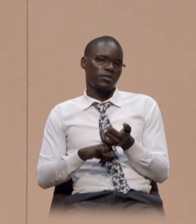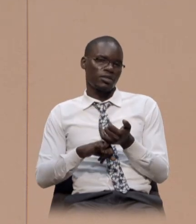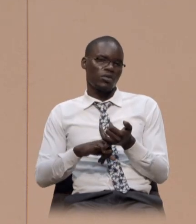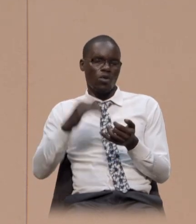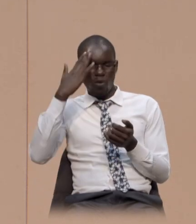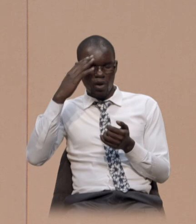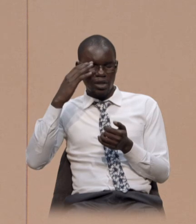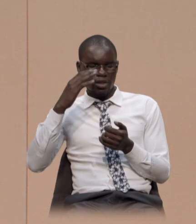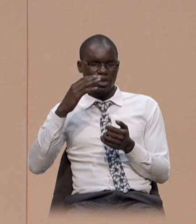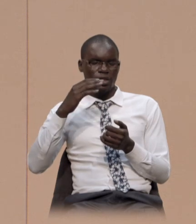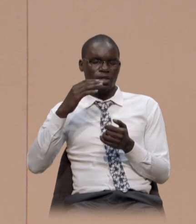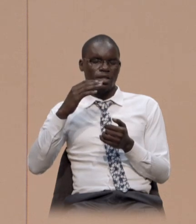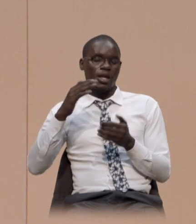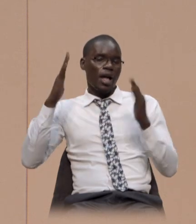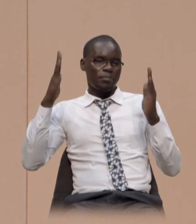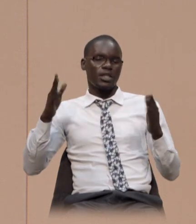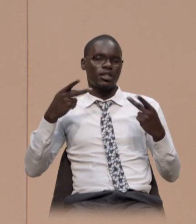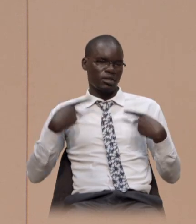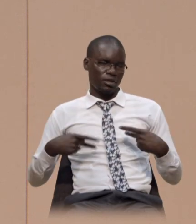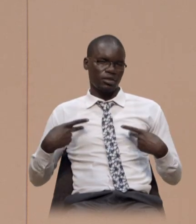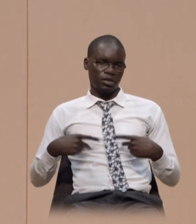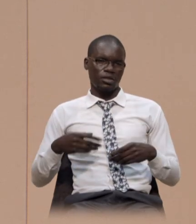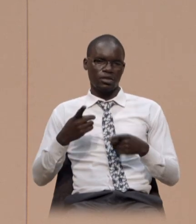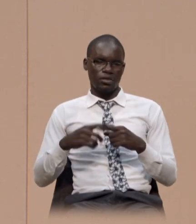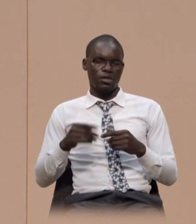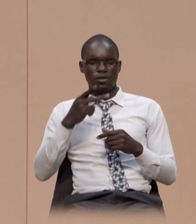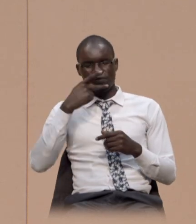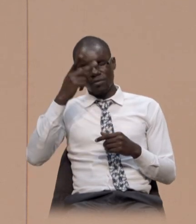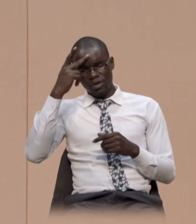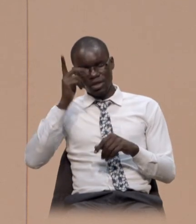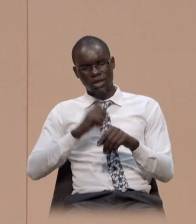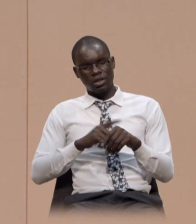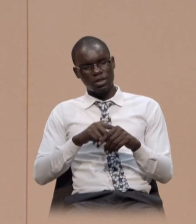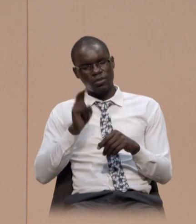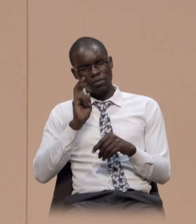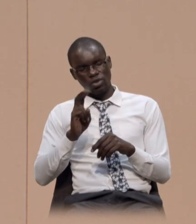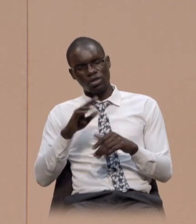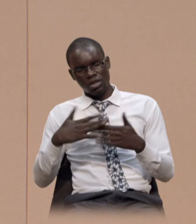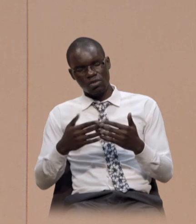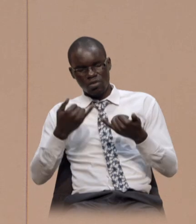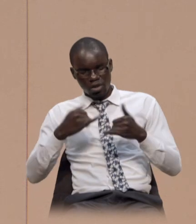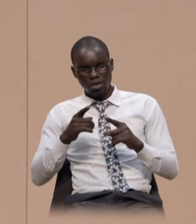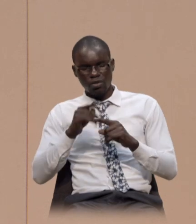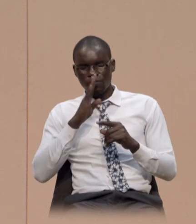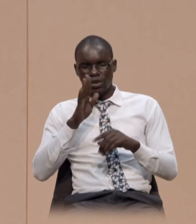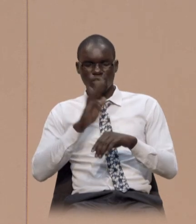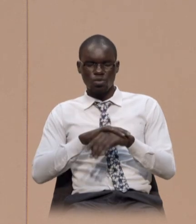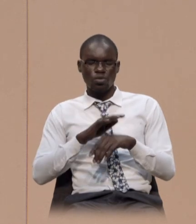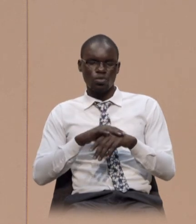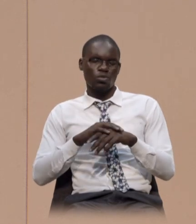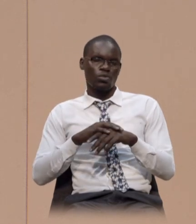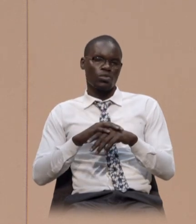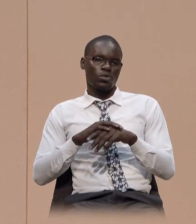watu wazima wawili. Lakini if parents overlook themselves in the process of trying to be good parents, they will end up